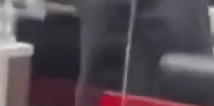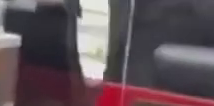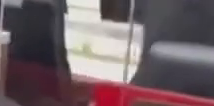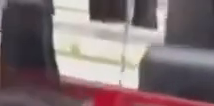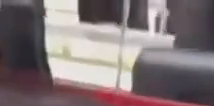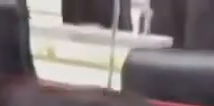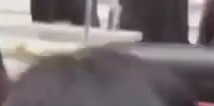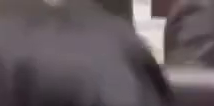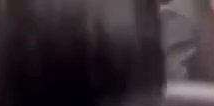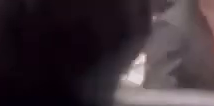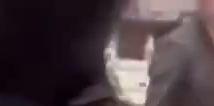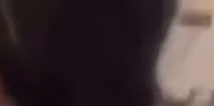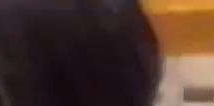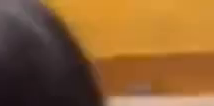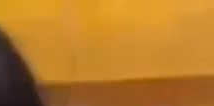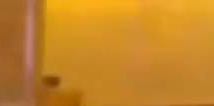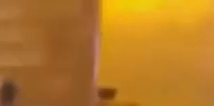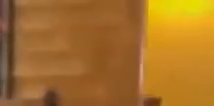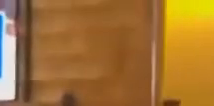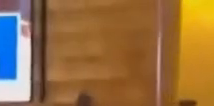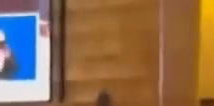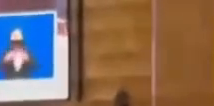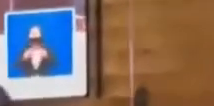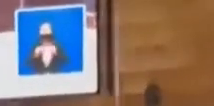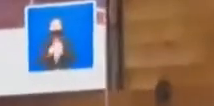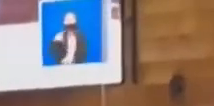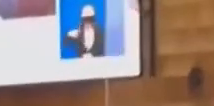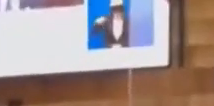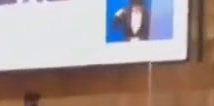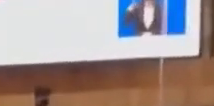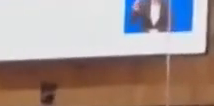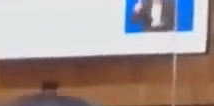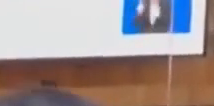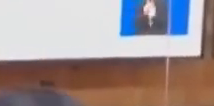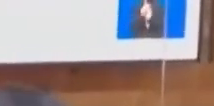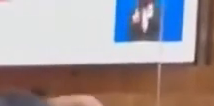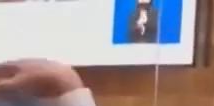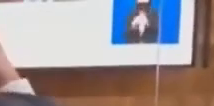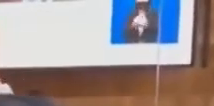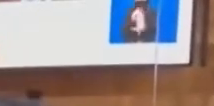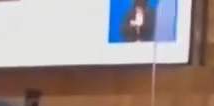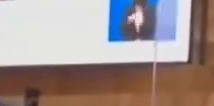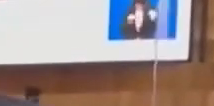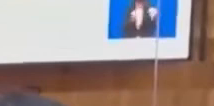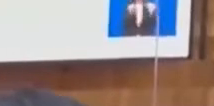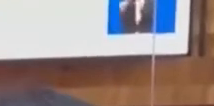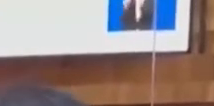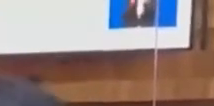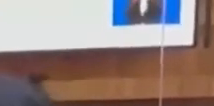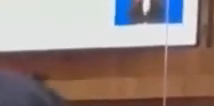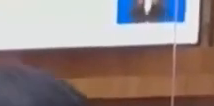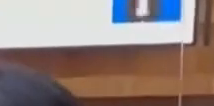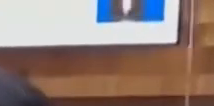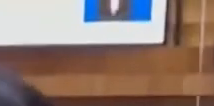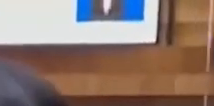บ้างแล้วก็ไอ้เนื้อหาเนี่ยจะสำเร็จหรือเปล่าคือถ้าถามครูในแง่ของไอ้ความยาก